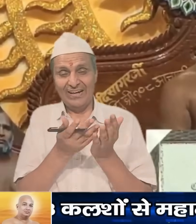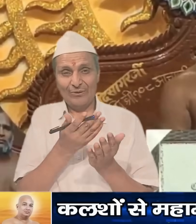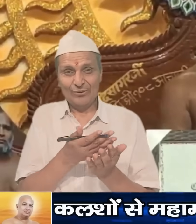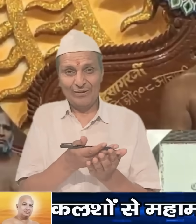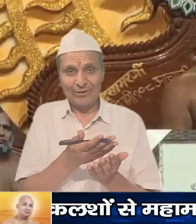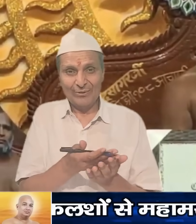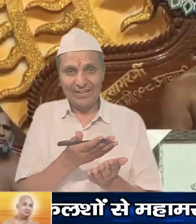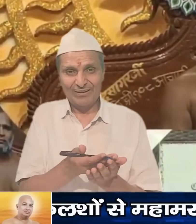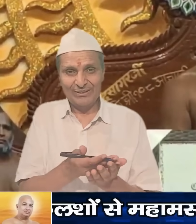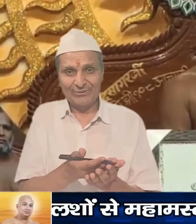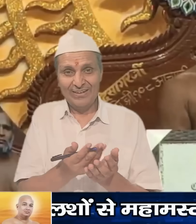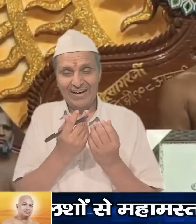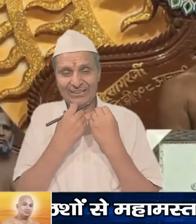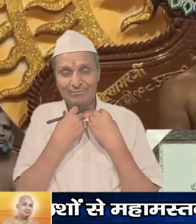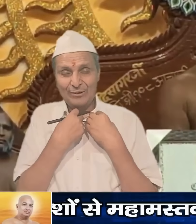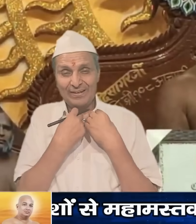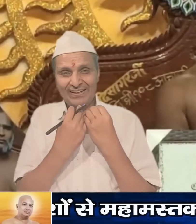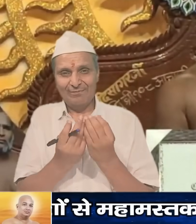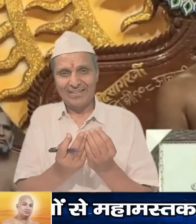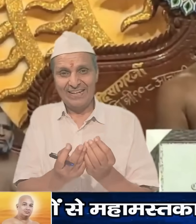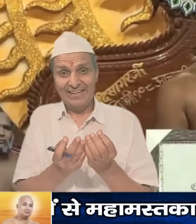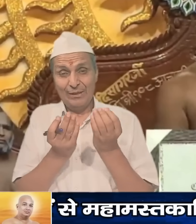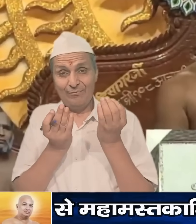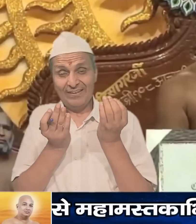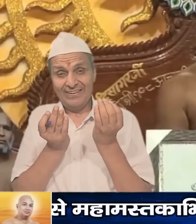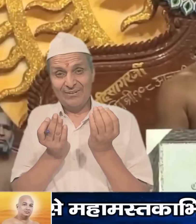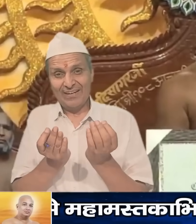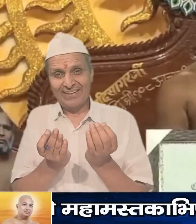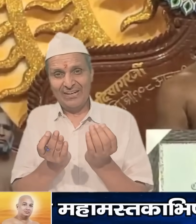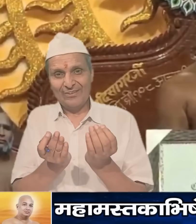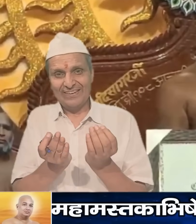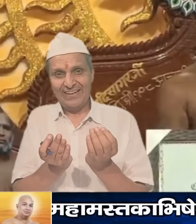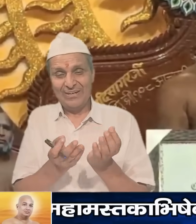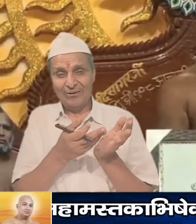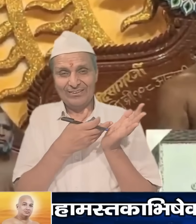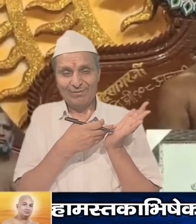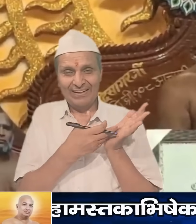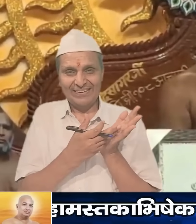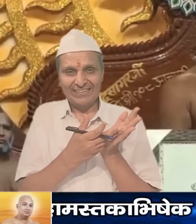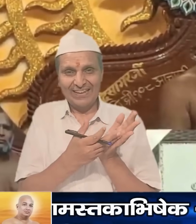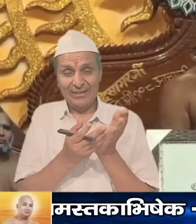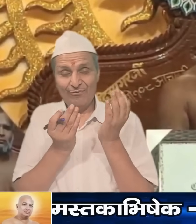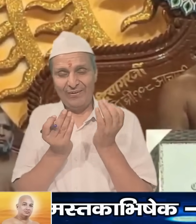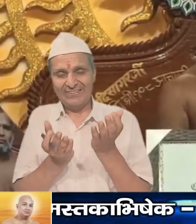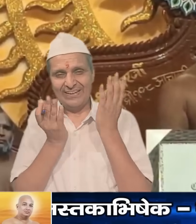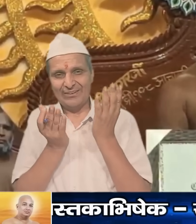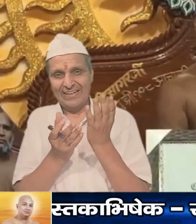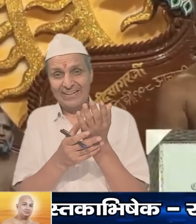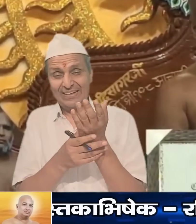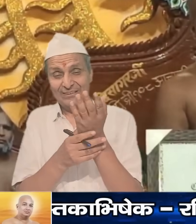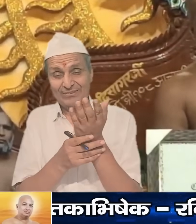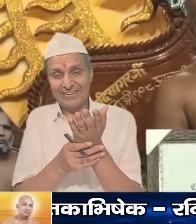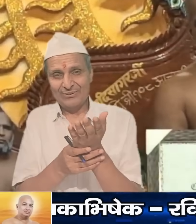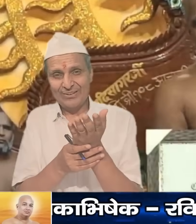है, रोज मैं औरों के नाम लिखती हूं, आज मेरे ऊपर के नाम लिखने से वह देने वाला धन्य हो जाता है और जिस पर लिखा जाता है वह धन्य हो